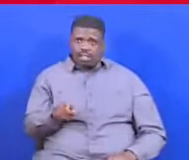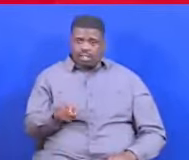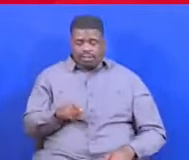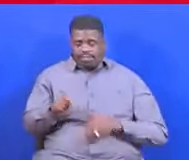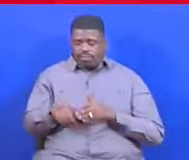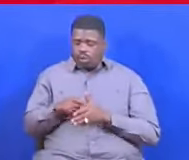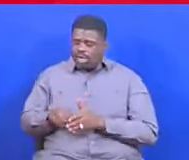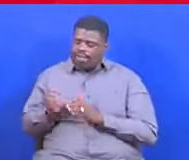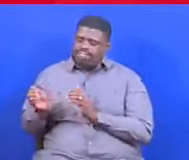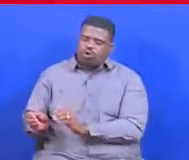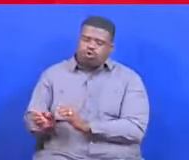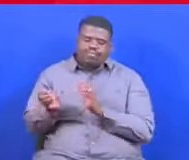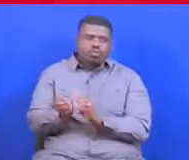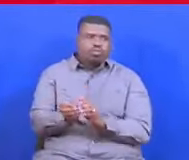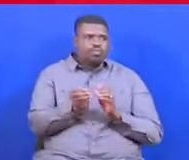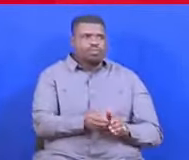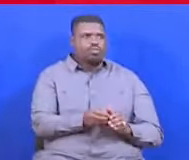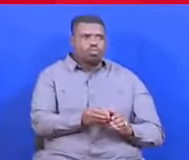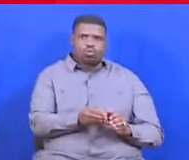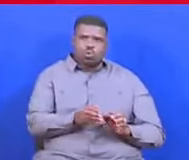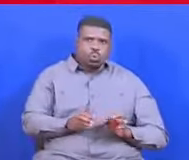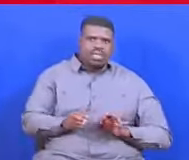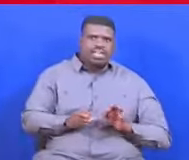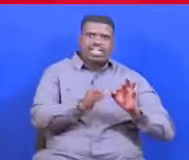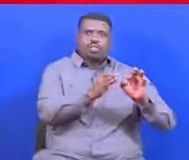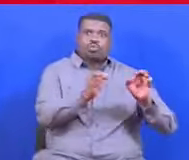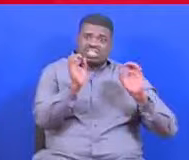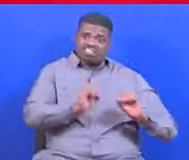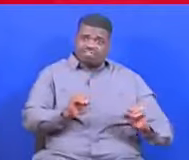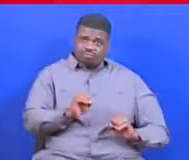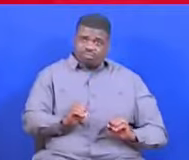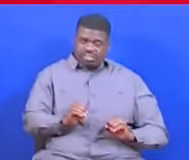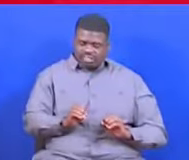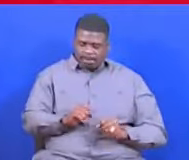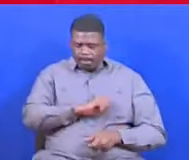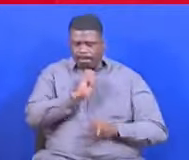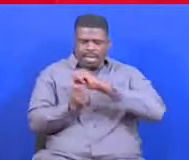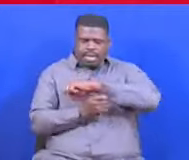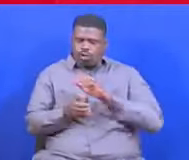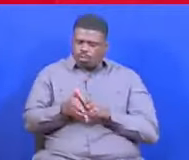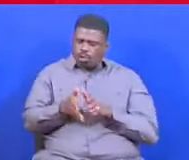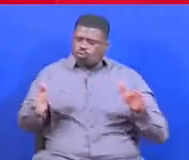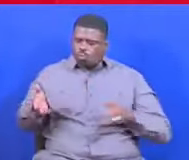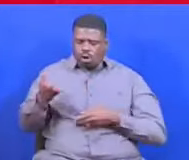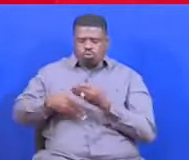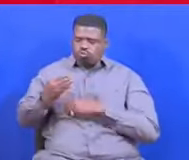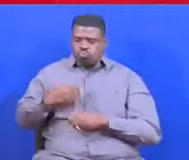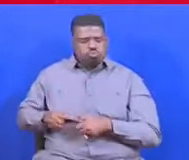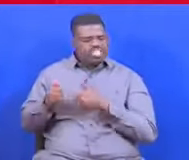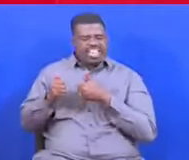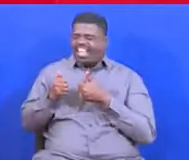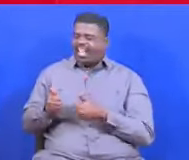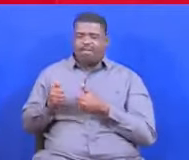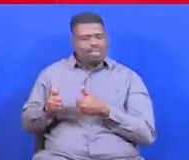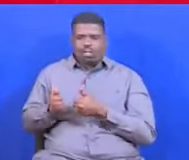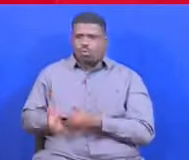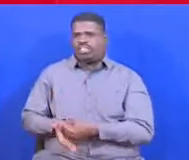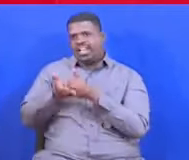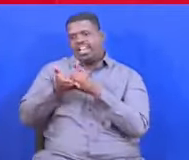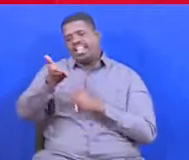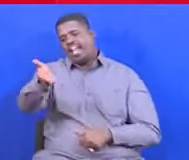industry hawajaendelezwa, tusitegemee mabadiliko makubwa ya kiuchumi ambayo yanaweza kuwasaidia. Mfano